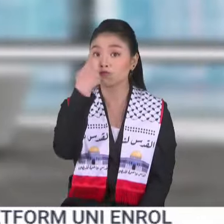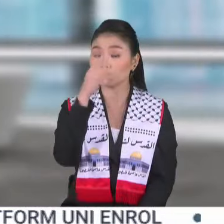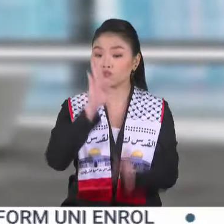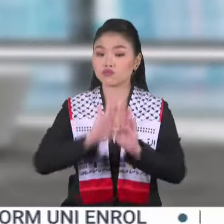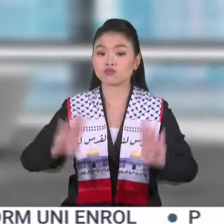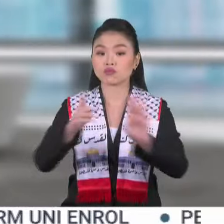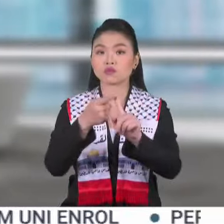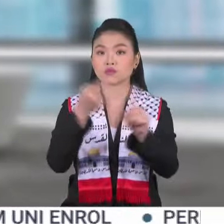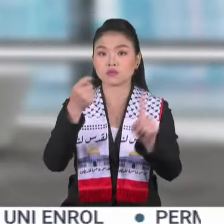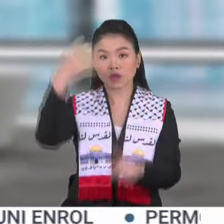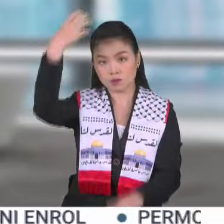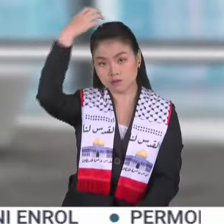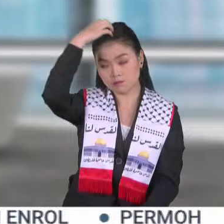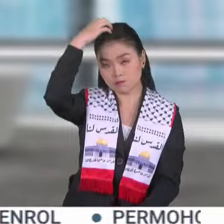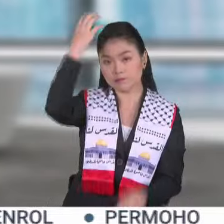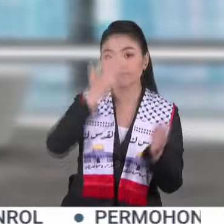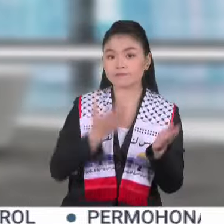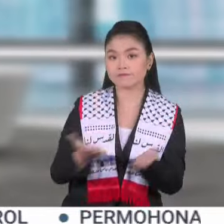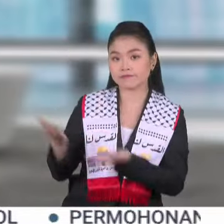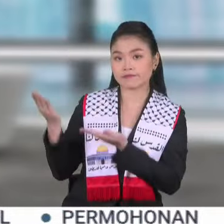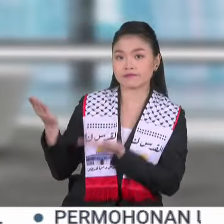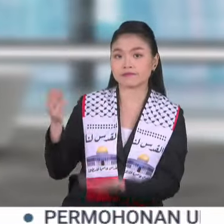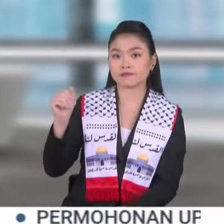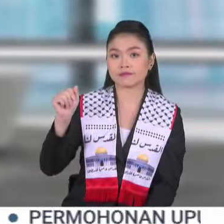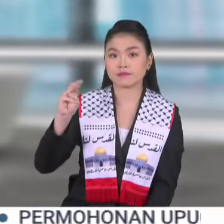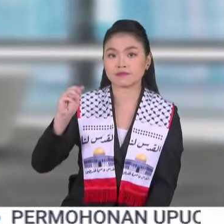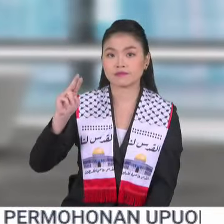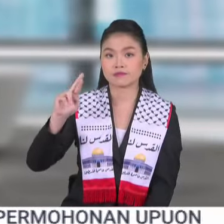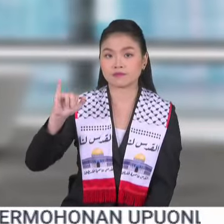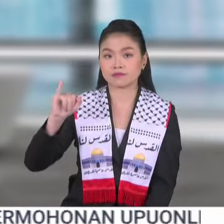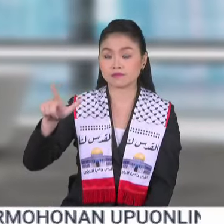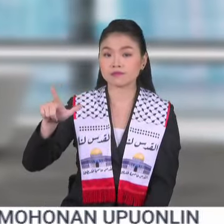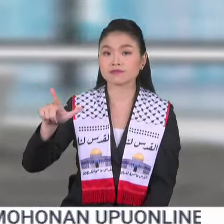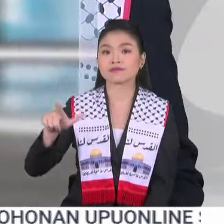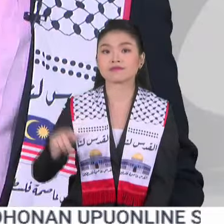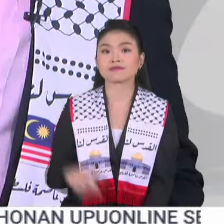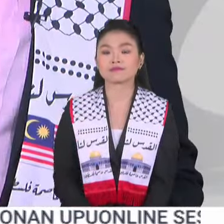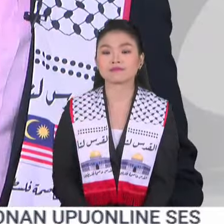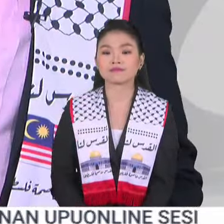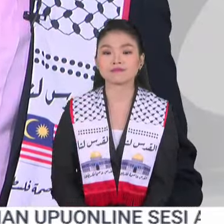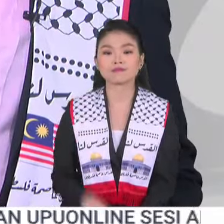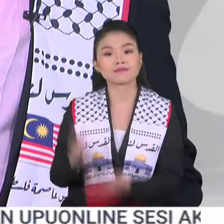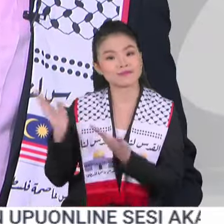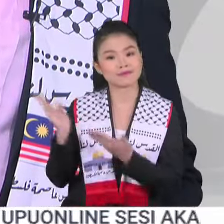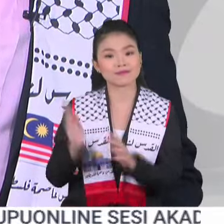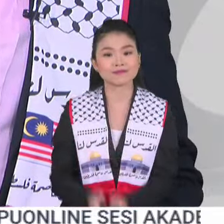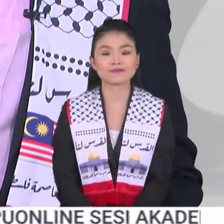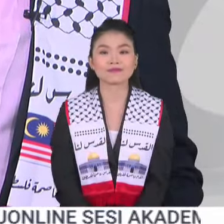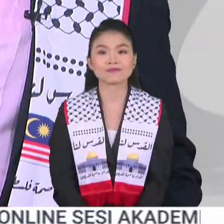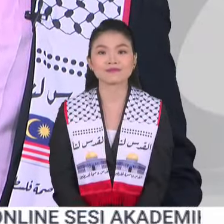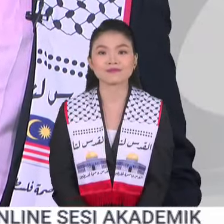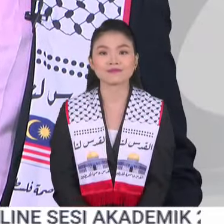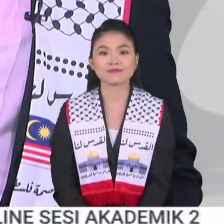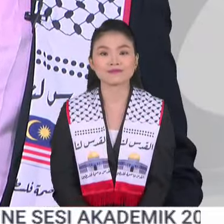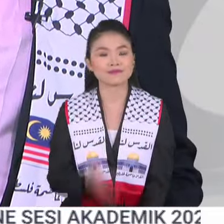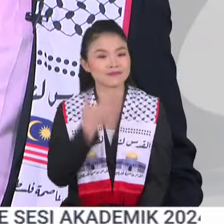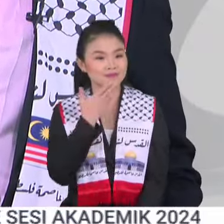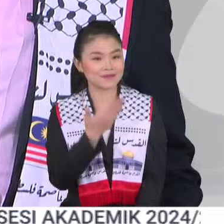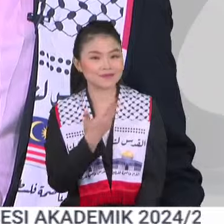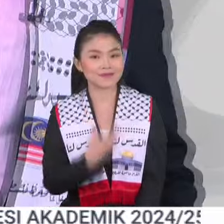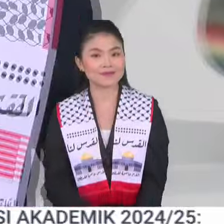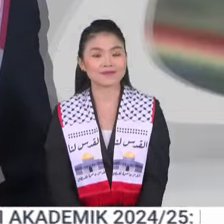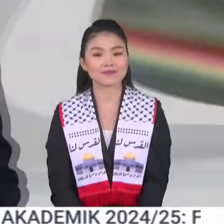Baik, saudara, untuk perkembangan dari Selangor langsung bersama rakan penyampai Tengku Amril Norman, Tengku Muhammad Arifin. Silakan, Q. Terima kasih,